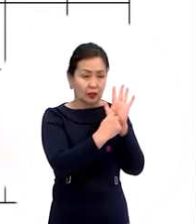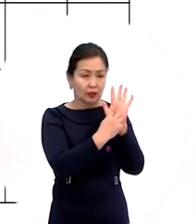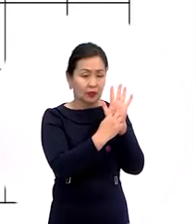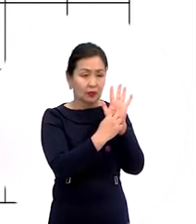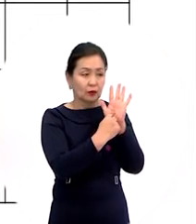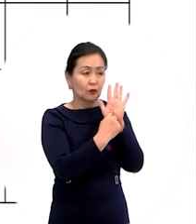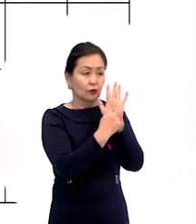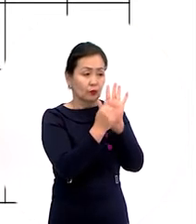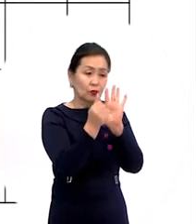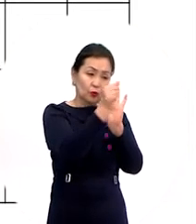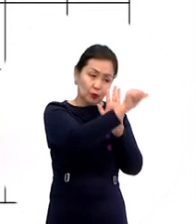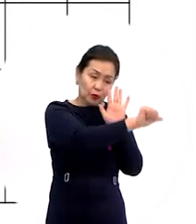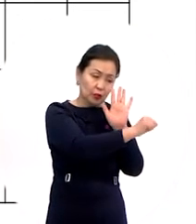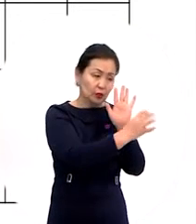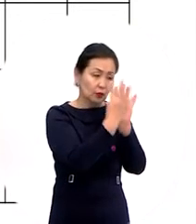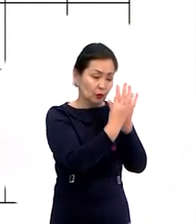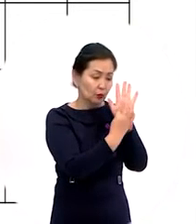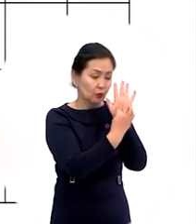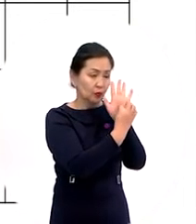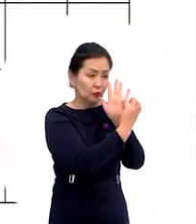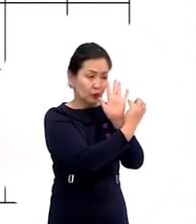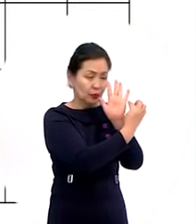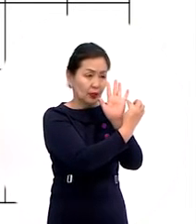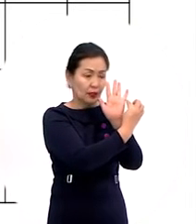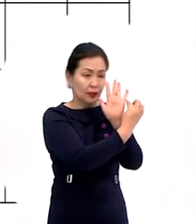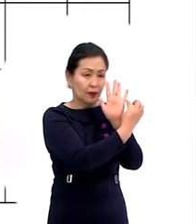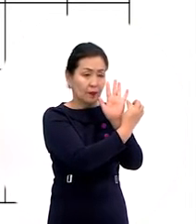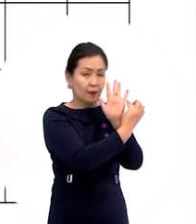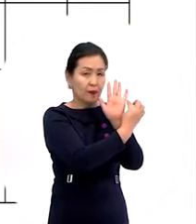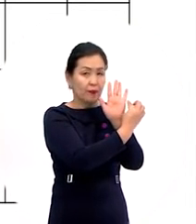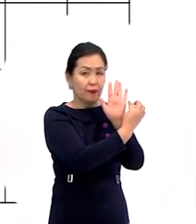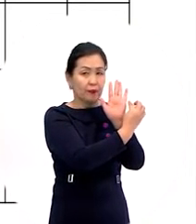Цэгээс зүүн тиш 4 нүд зураарай.